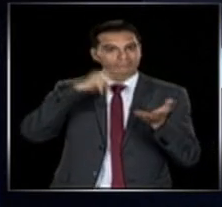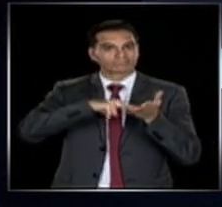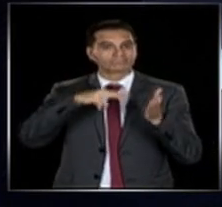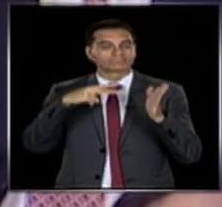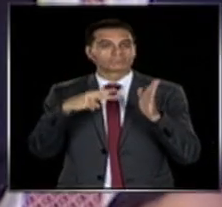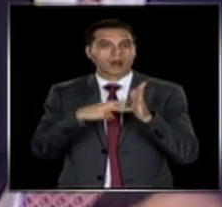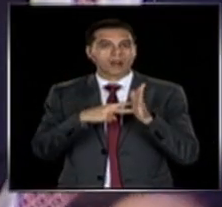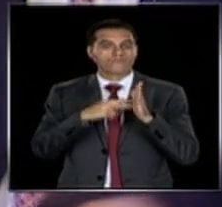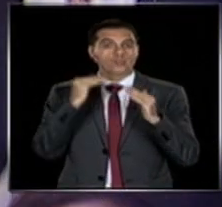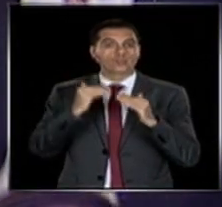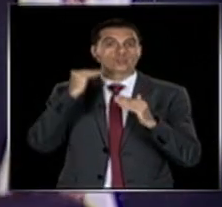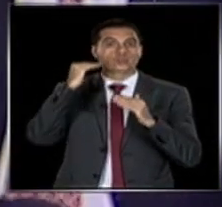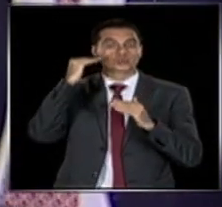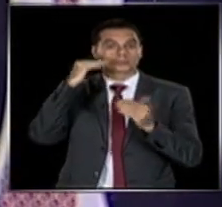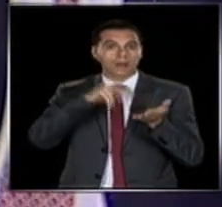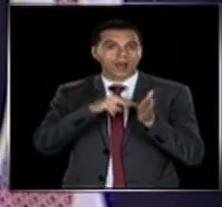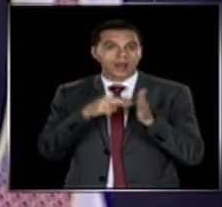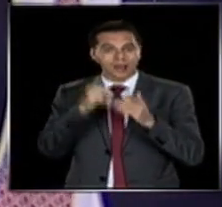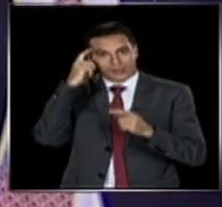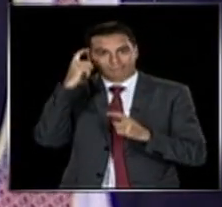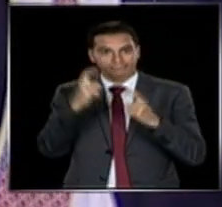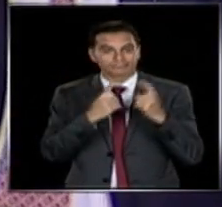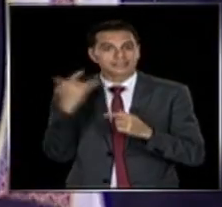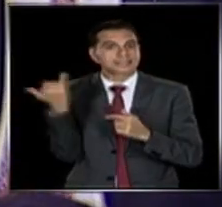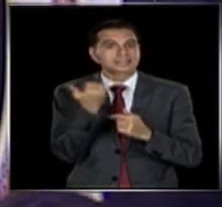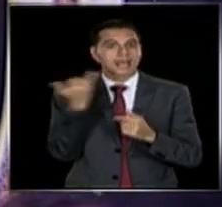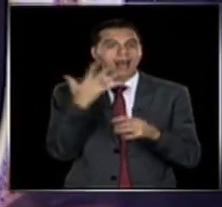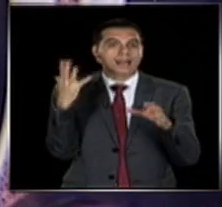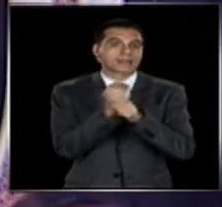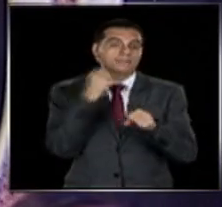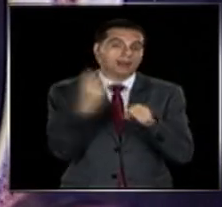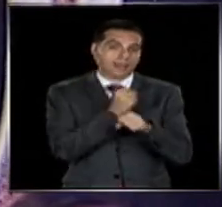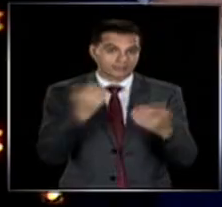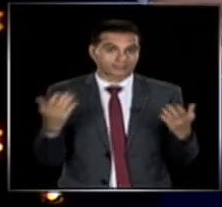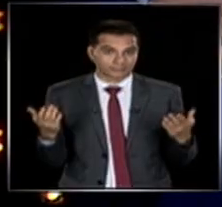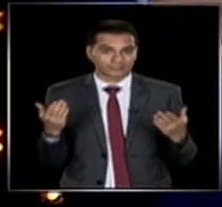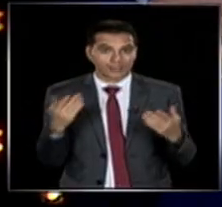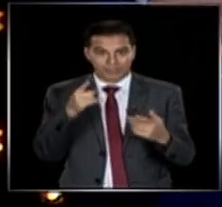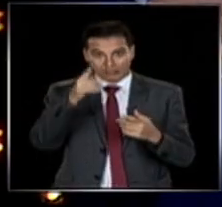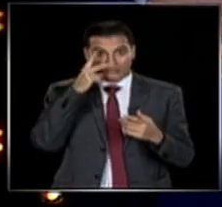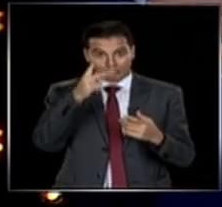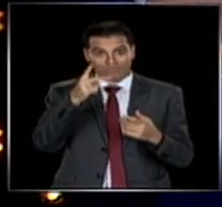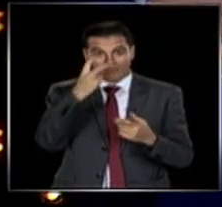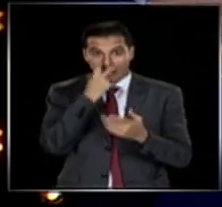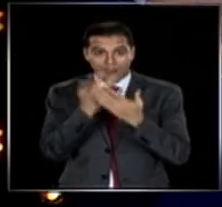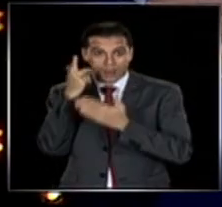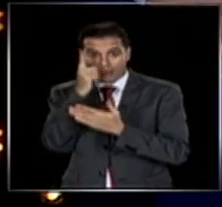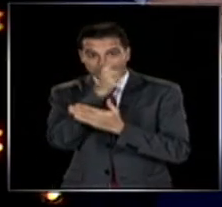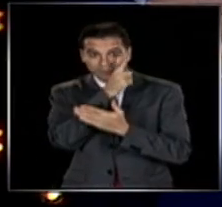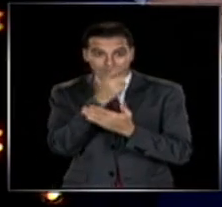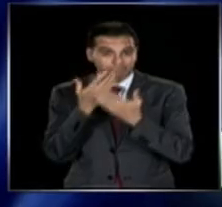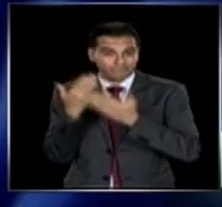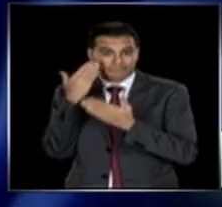وأصبح سعيك للعلا سهل المنال. إذا كان في الماضي